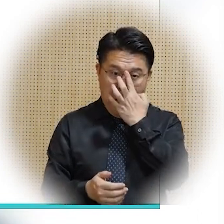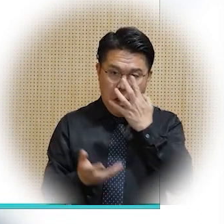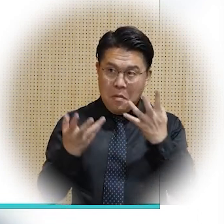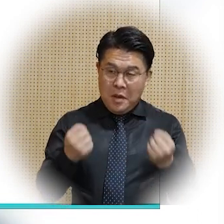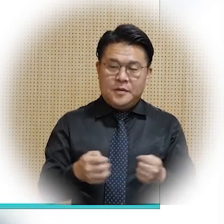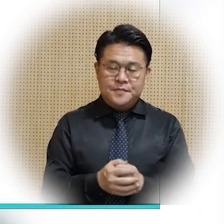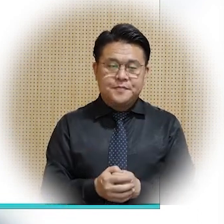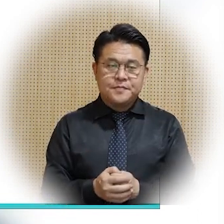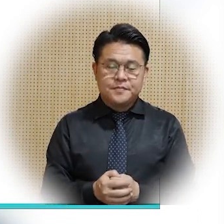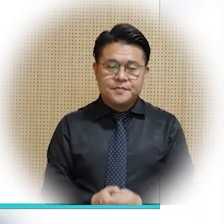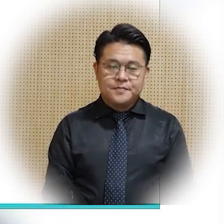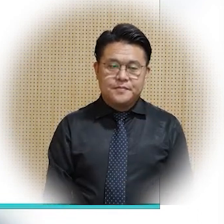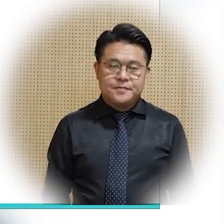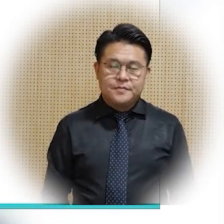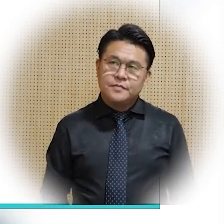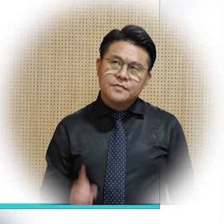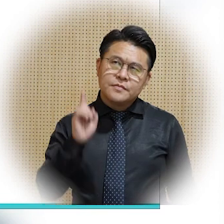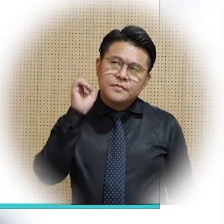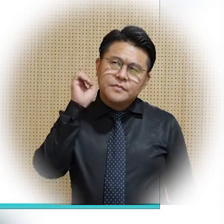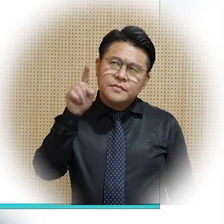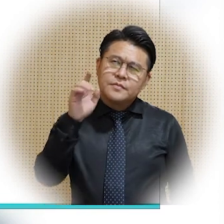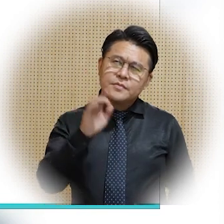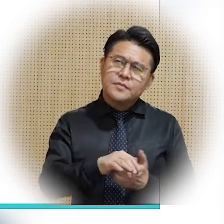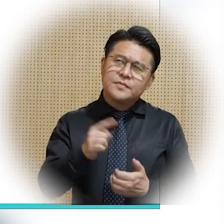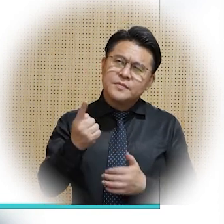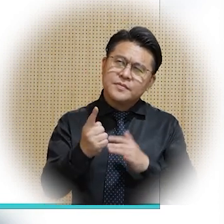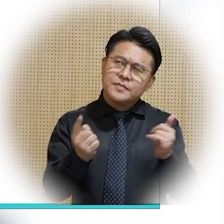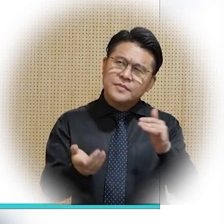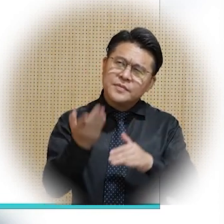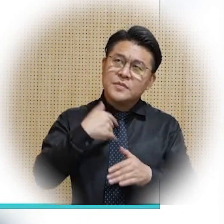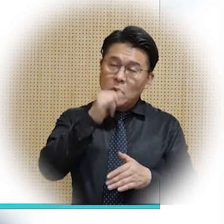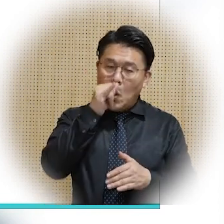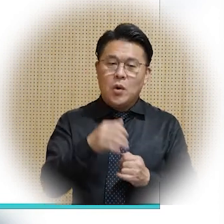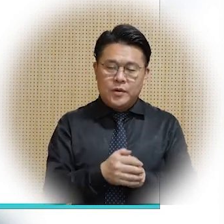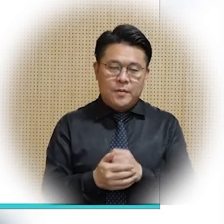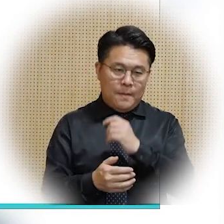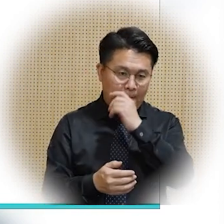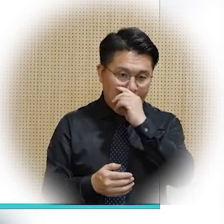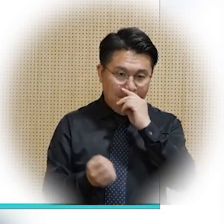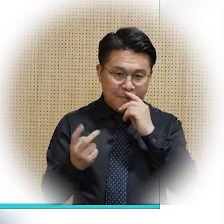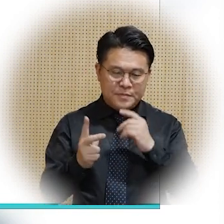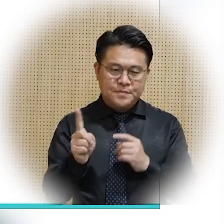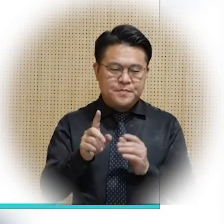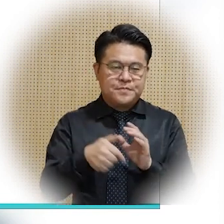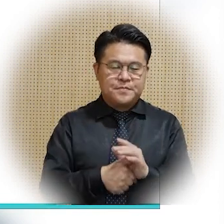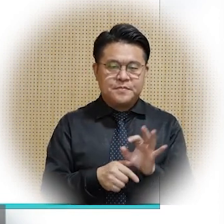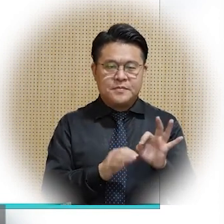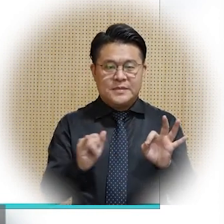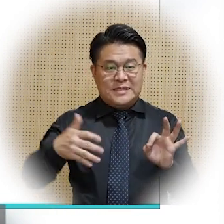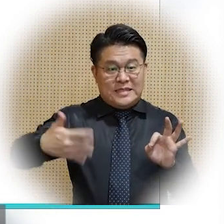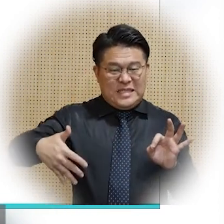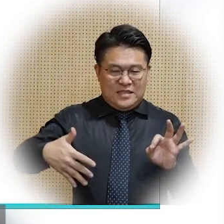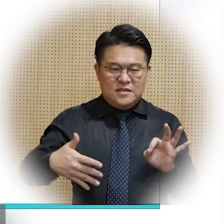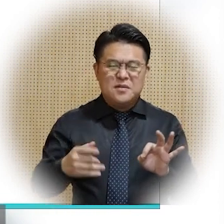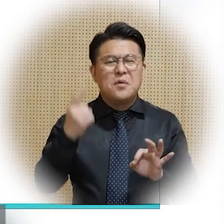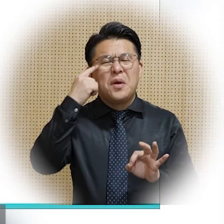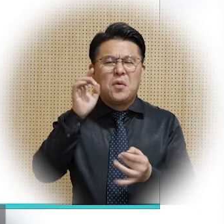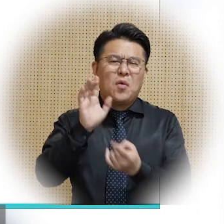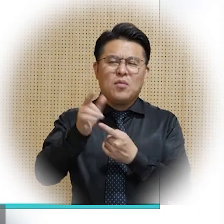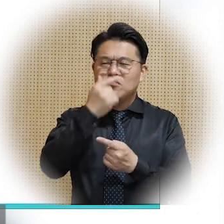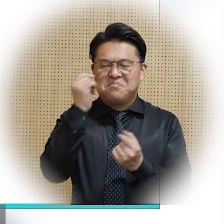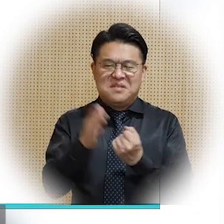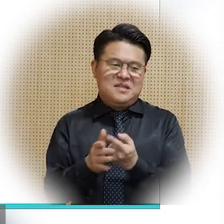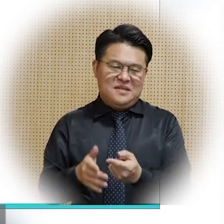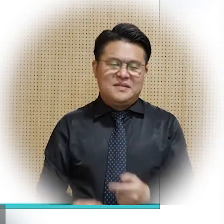홍보를 하면은 지역 주민들이 많이들 찾아오세요. 그 많게는 뭐 하루에 100명이 넘게 온 지역도 있고요. 또 어떨 때는